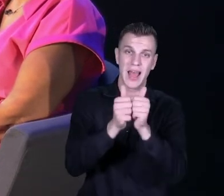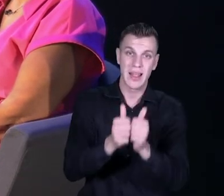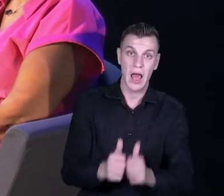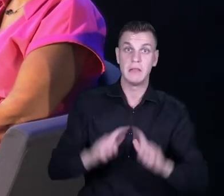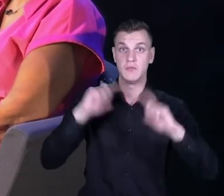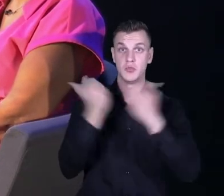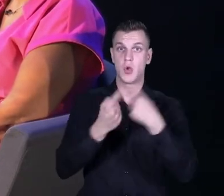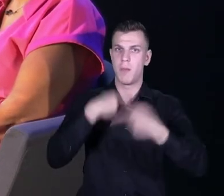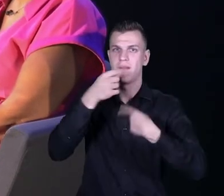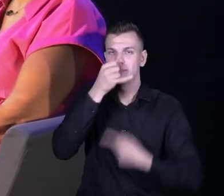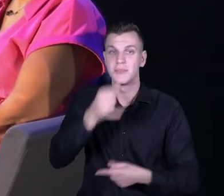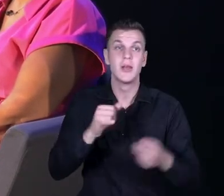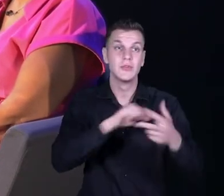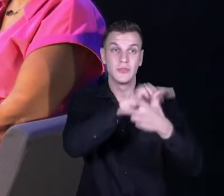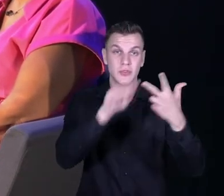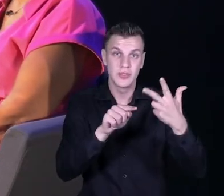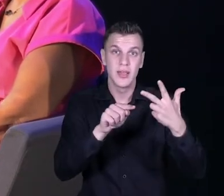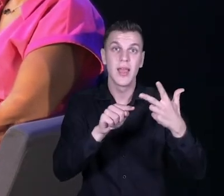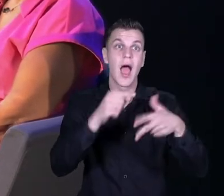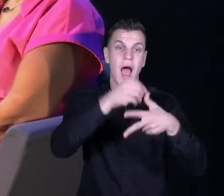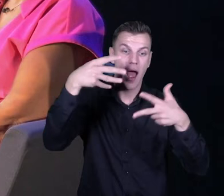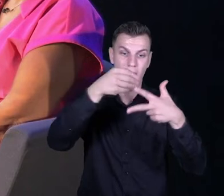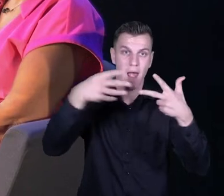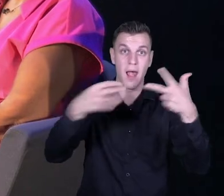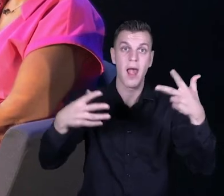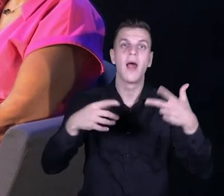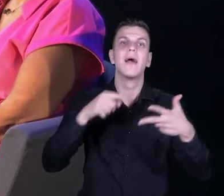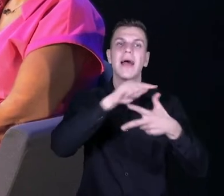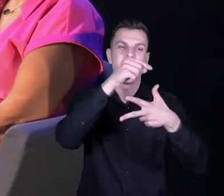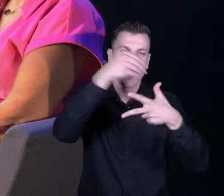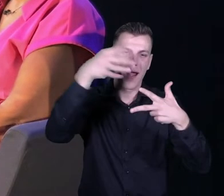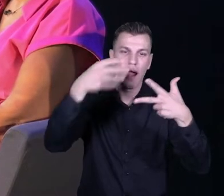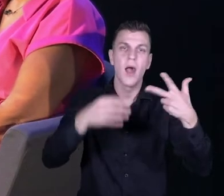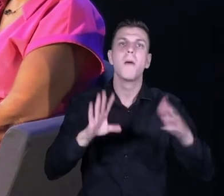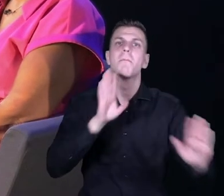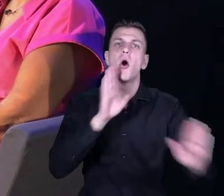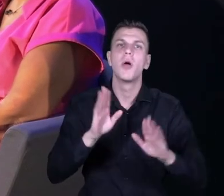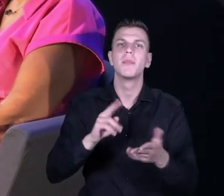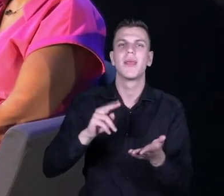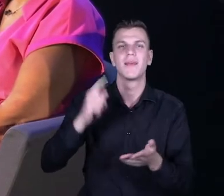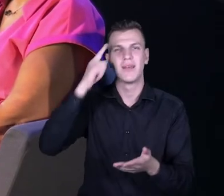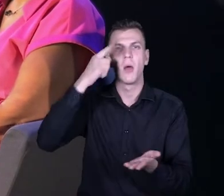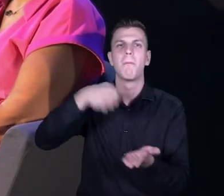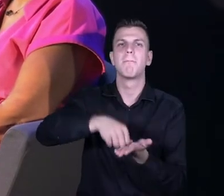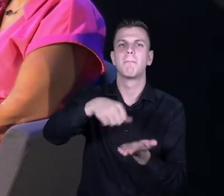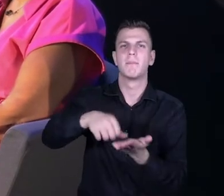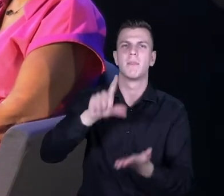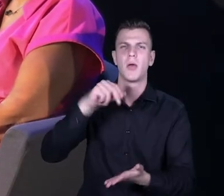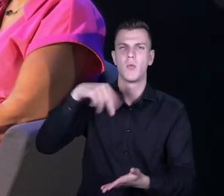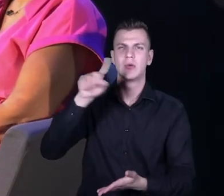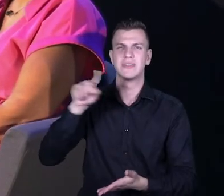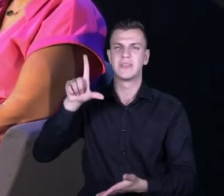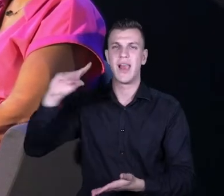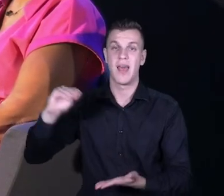są też jak puzzle, uzupełniają się wzajemnie i przechodzą czasami jedne w drugie, więc może tylko